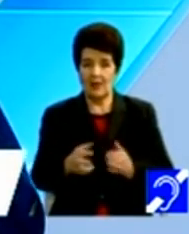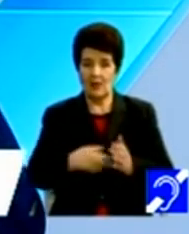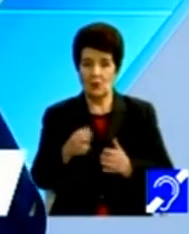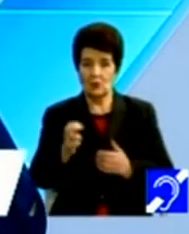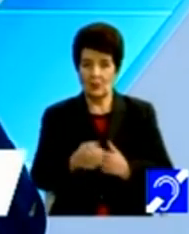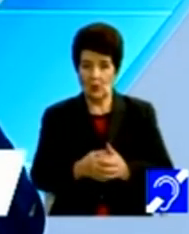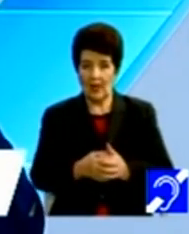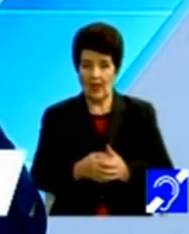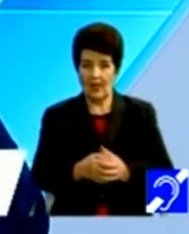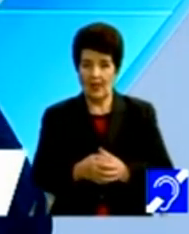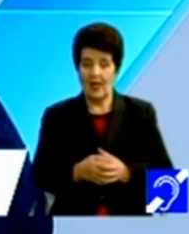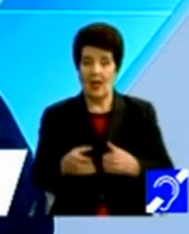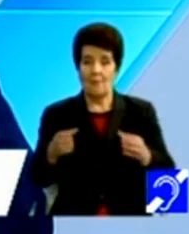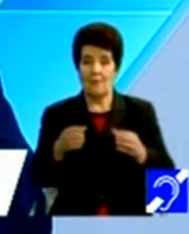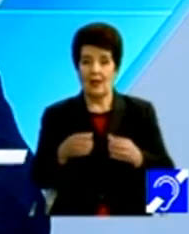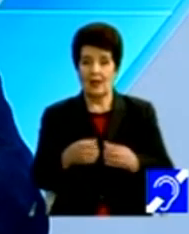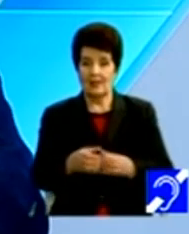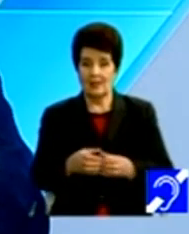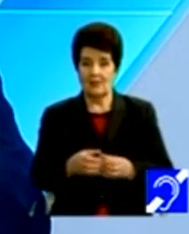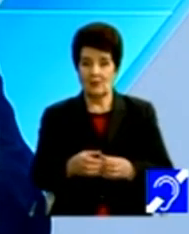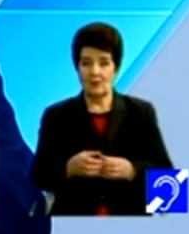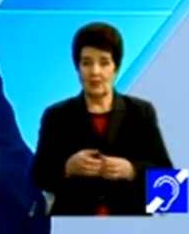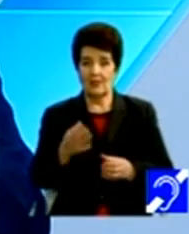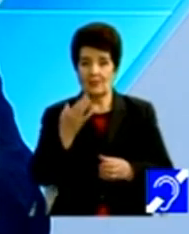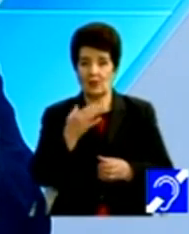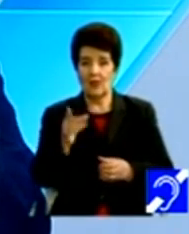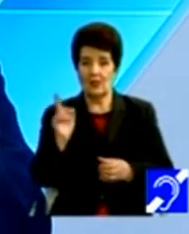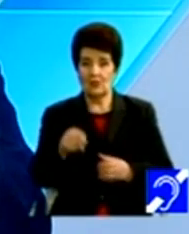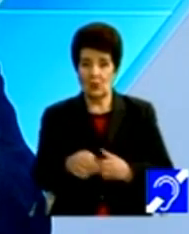nu Partidului Unității Naționale, ci celor din